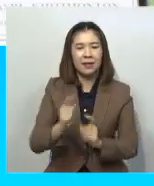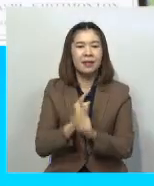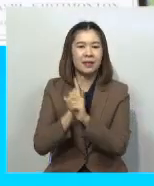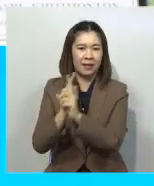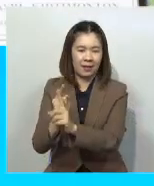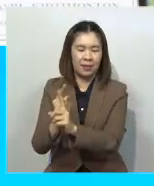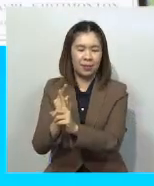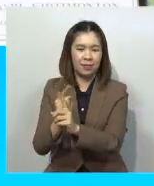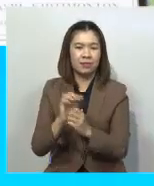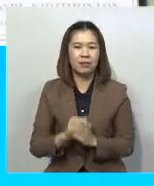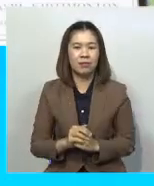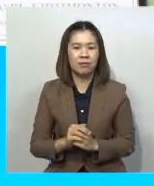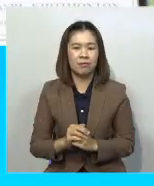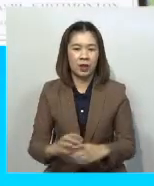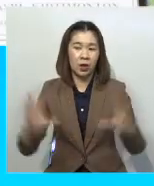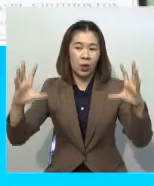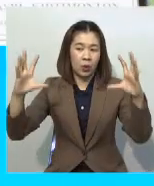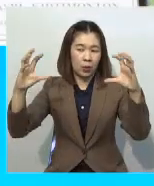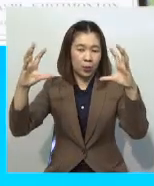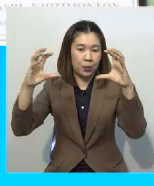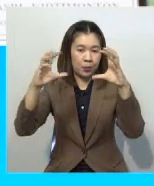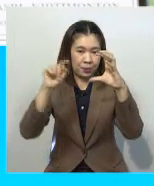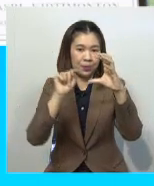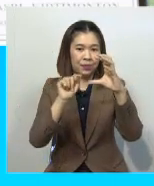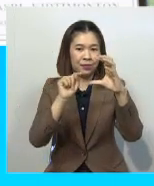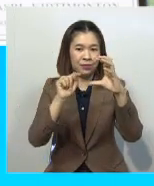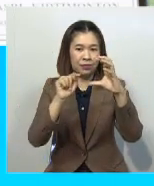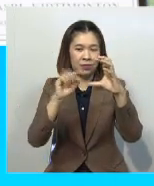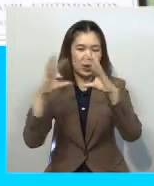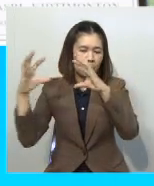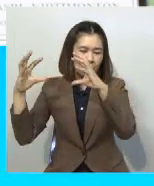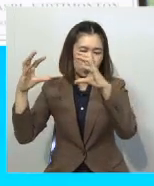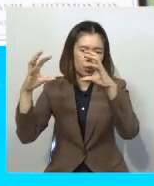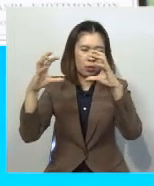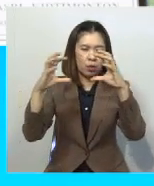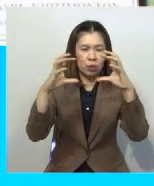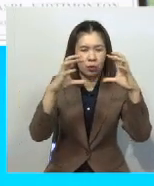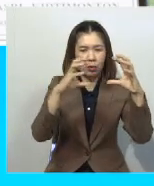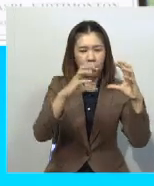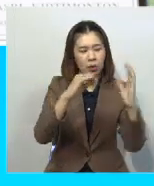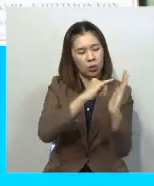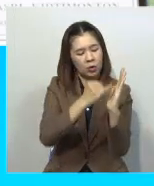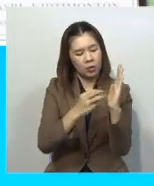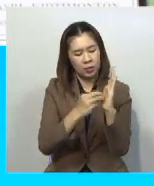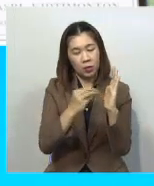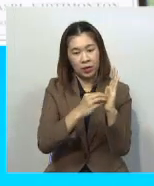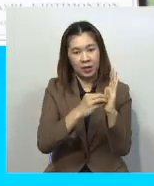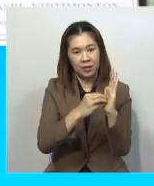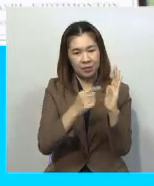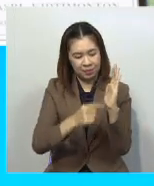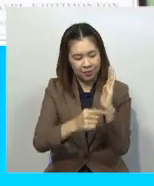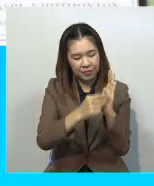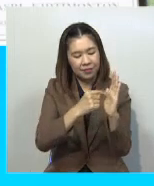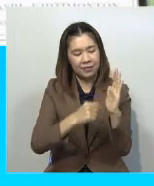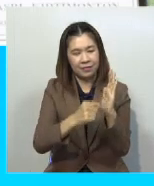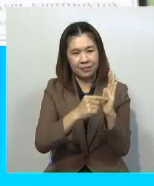รียนไปเพื่อจะให้เมฆเหล่านี้เนี่ยเกิดไหลเข้าไปในเขตปริมณฑลและกรุงเทพมหานครทางทิศตะวันออก